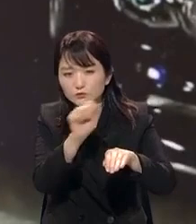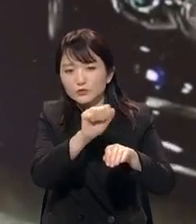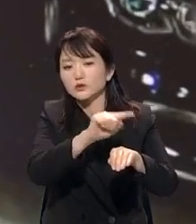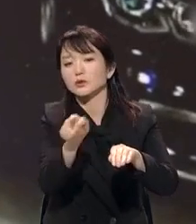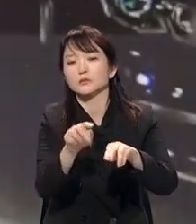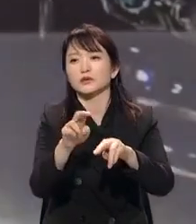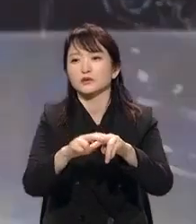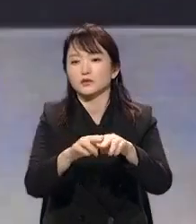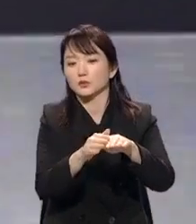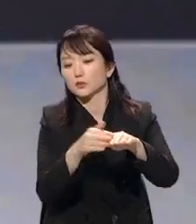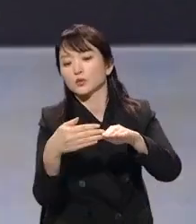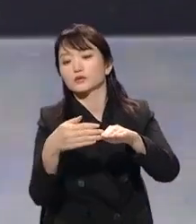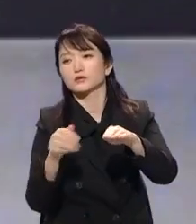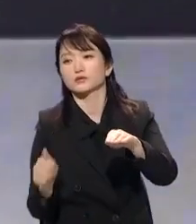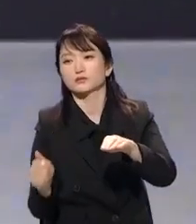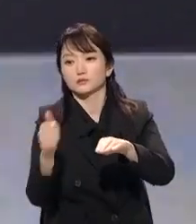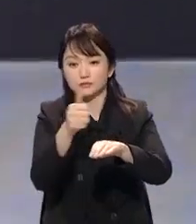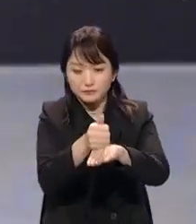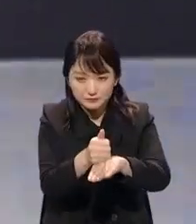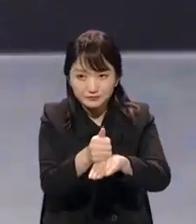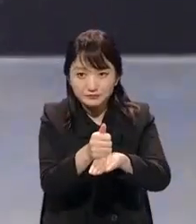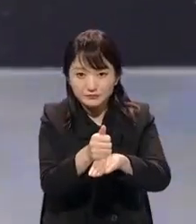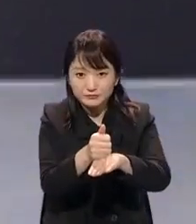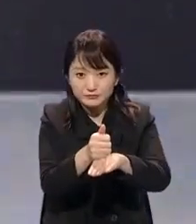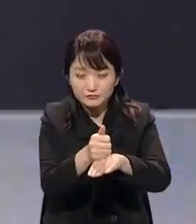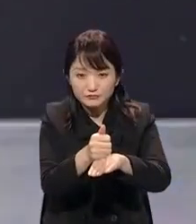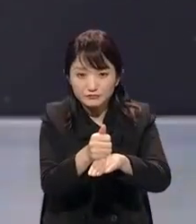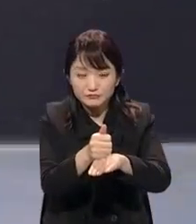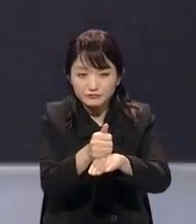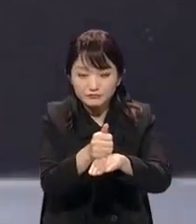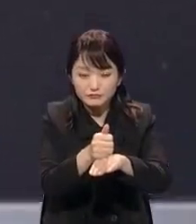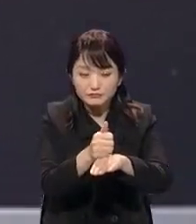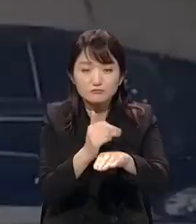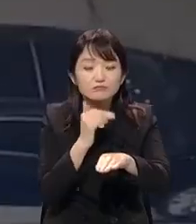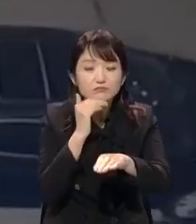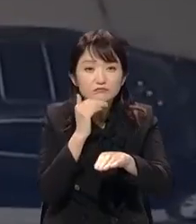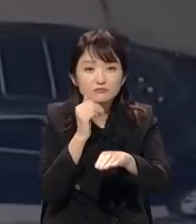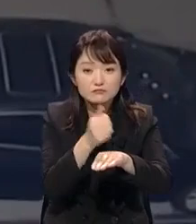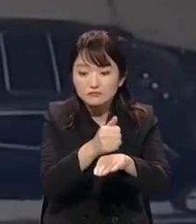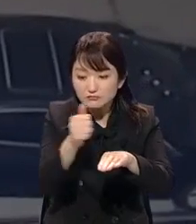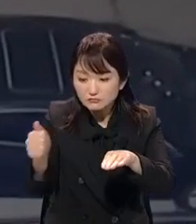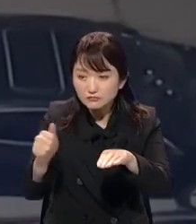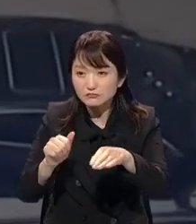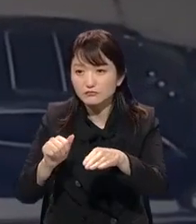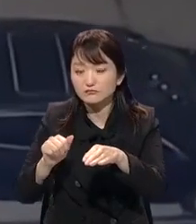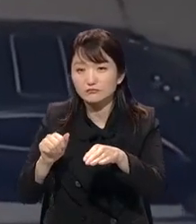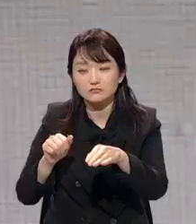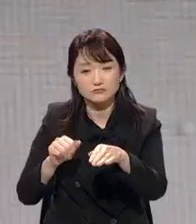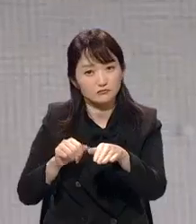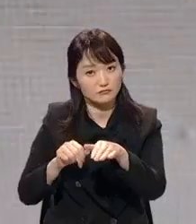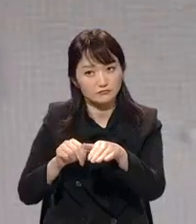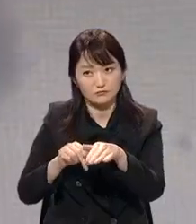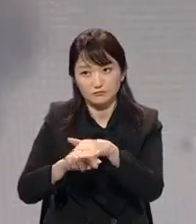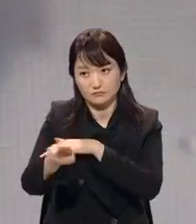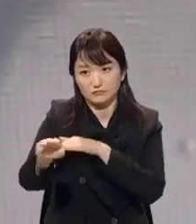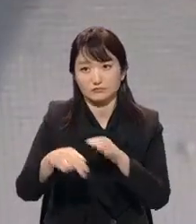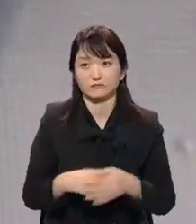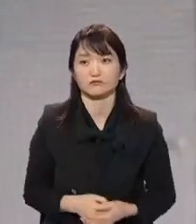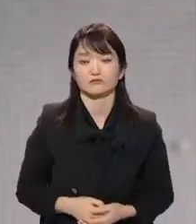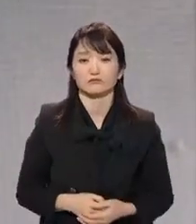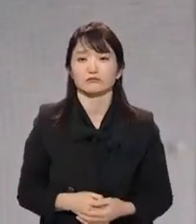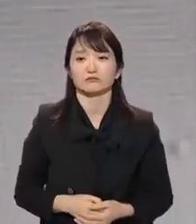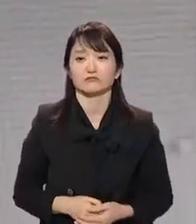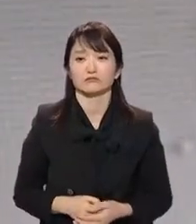들어가가지고 잠시 동안 있다가 차에서 나와서 어허, 유유히 사라지는데요. 자, 또 다른 주차장 같은 남성